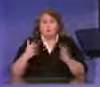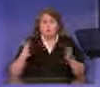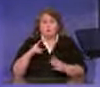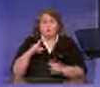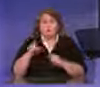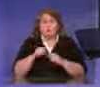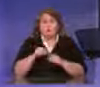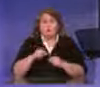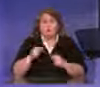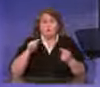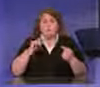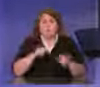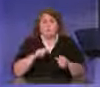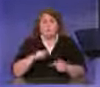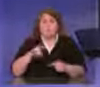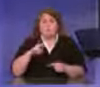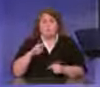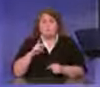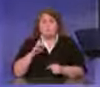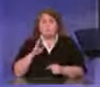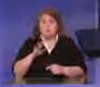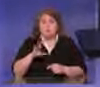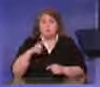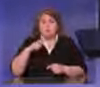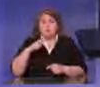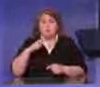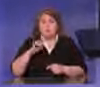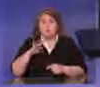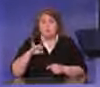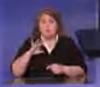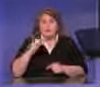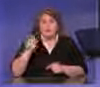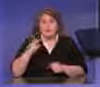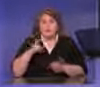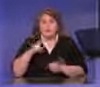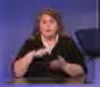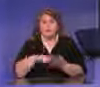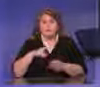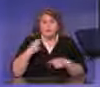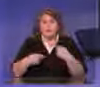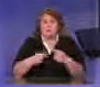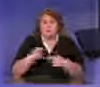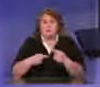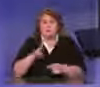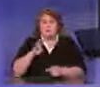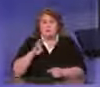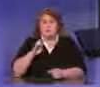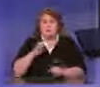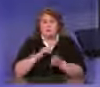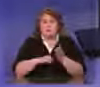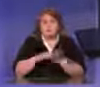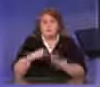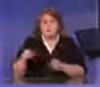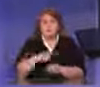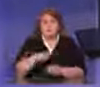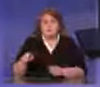парам альтернативных признаков, гены и соответствующие им признаки наследуются независимо друг